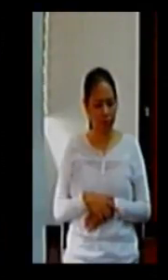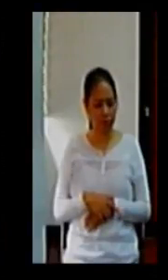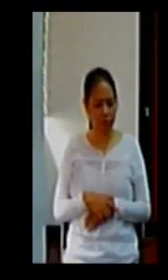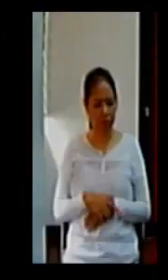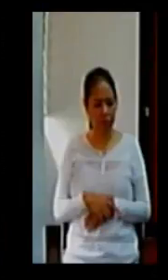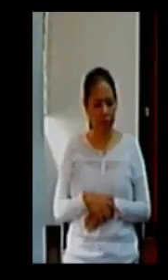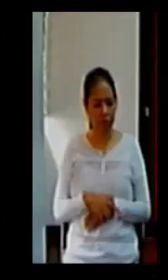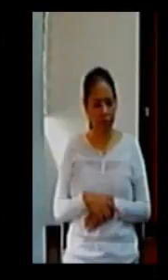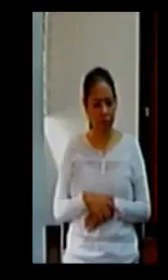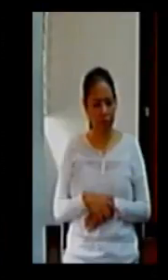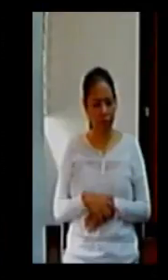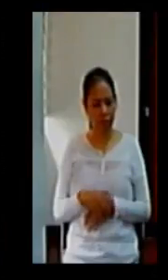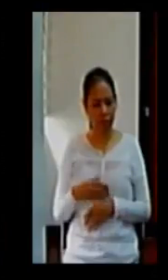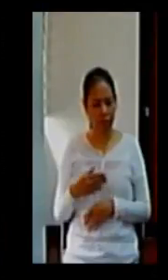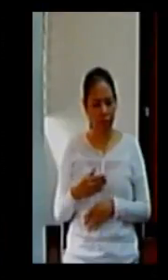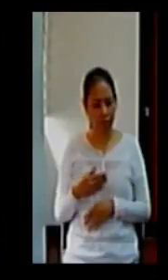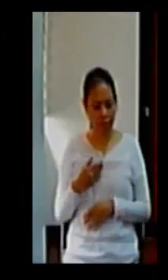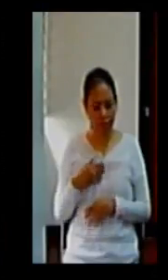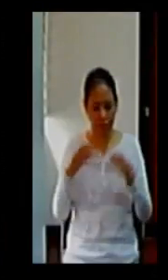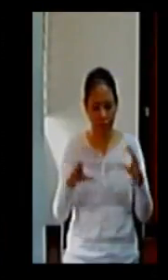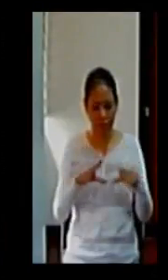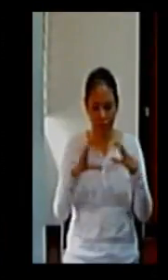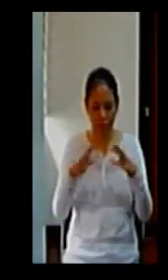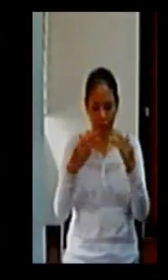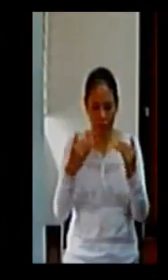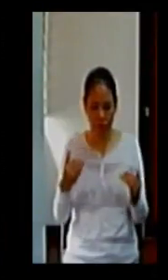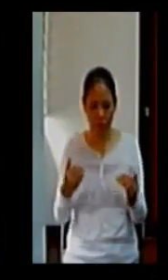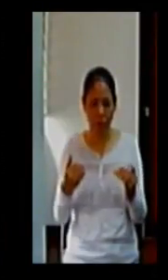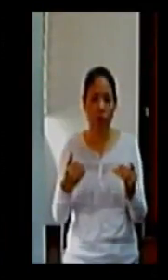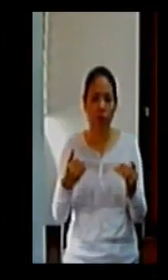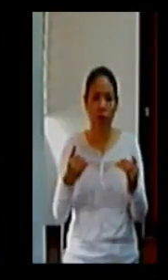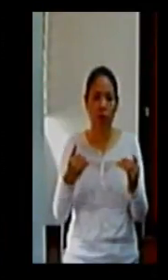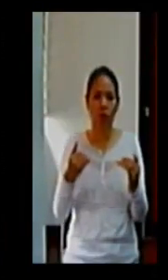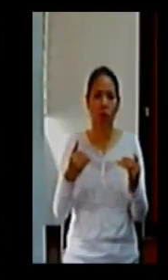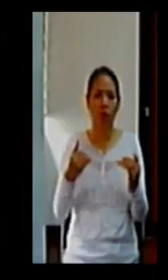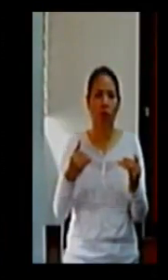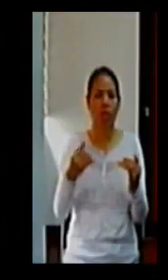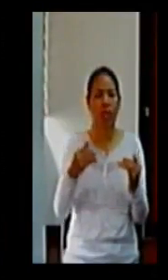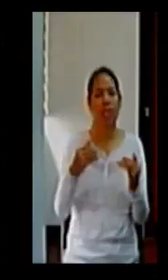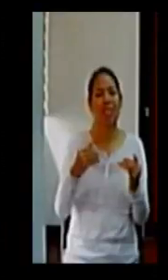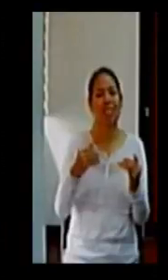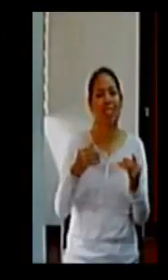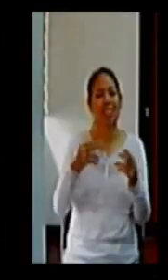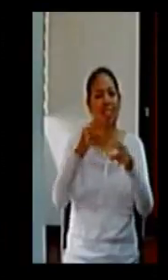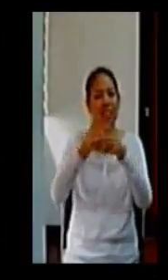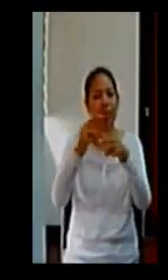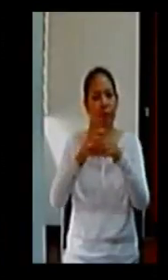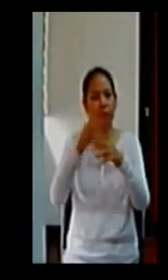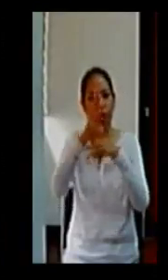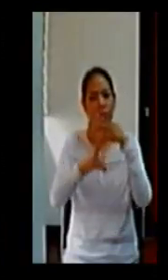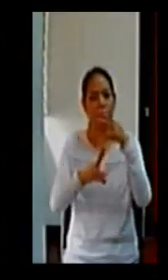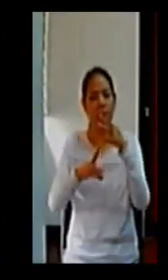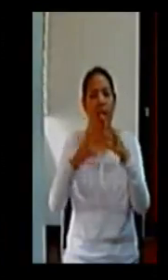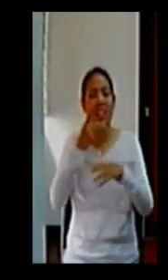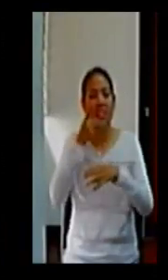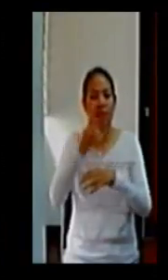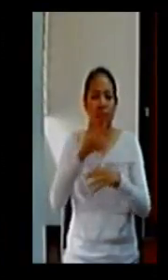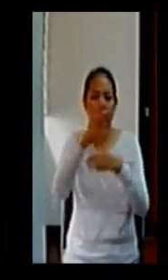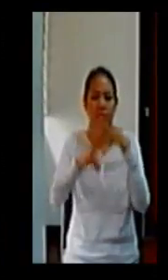pinagtratrabuhuan ko pong palayan ngayon ay kasalukuyang isang World Heritage Site as declared by